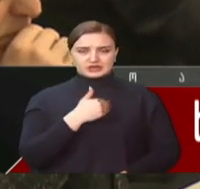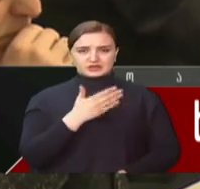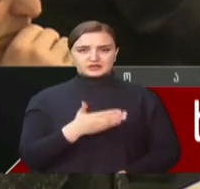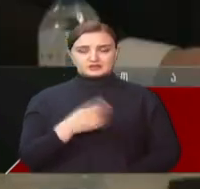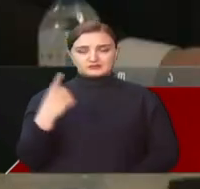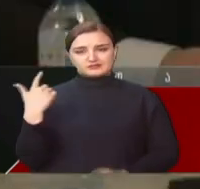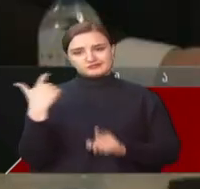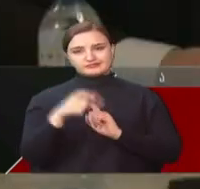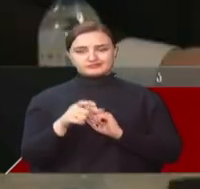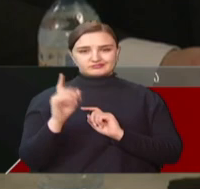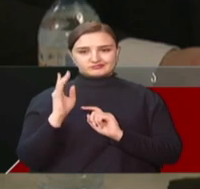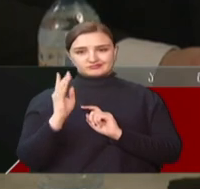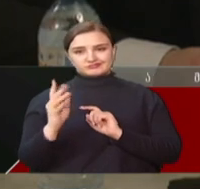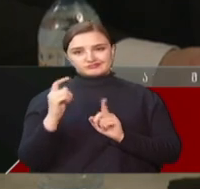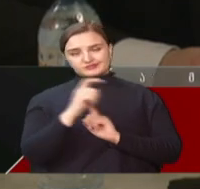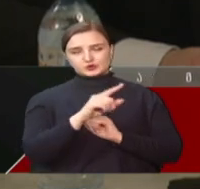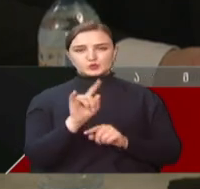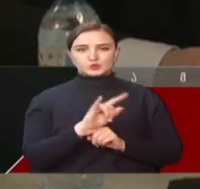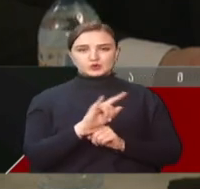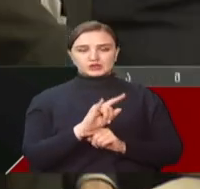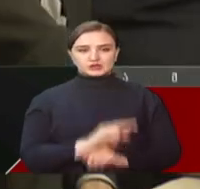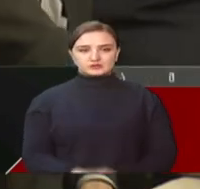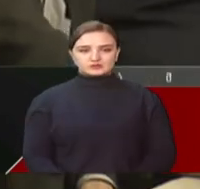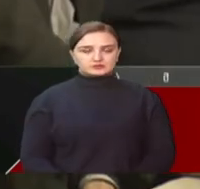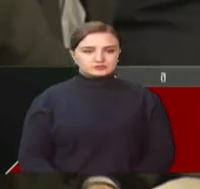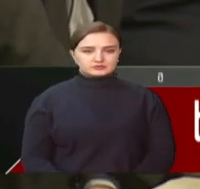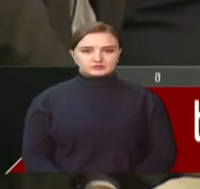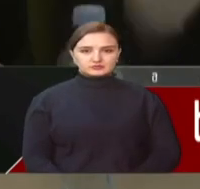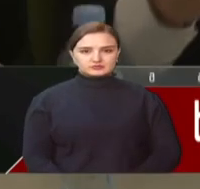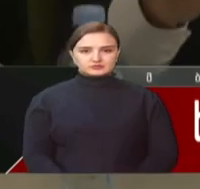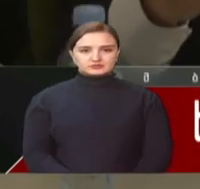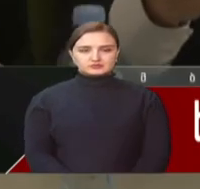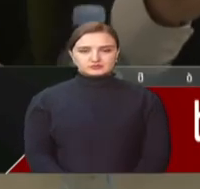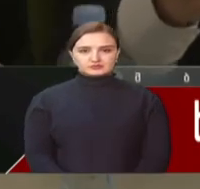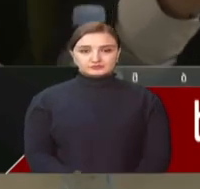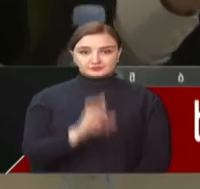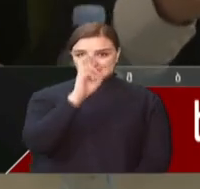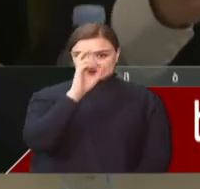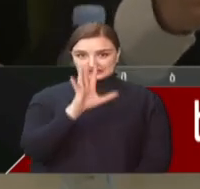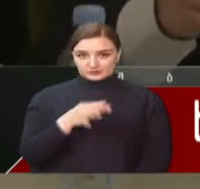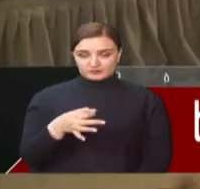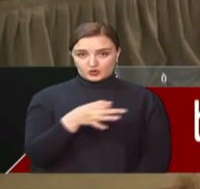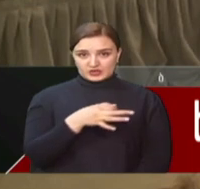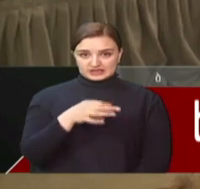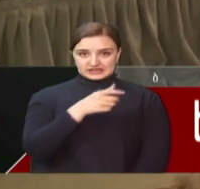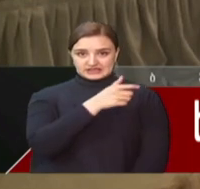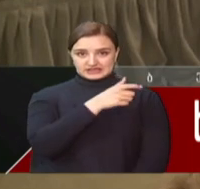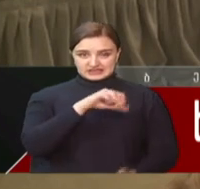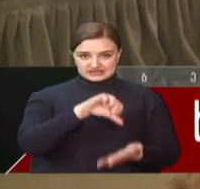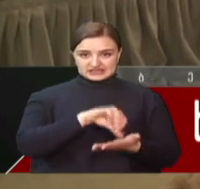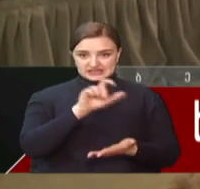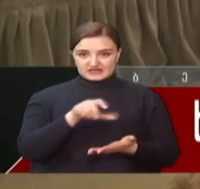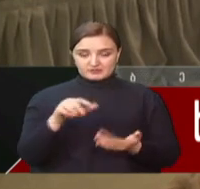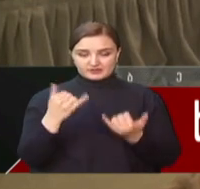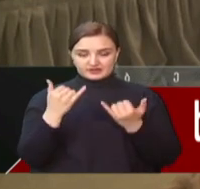ეხა რაც. Ჯაშუშები, რომლებიც დავალებებს იღებთ. Ქვეყნის სახელმწიფო ინტერესები არის არაფერი. Არასამთავრობო ორგანიზაციის წევრების ნაწილს,